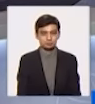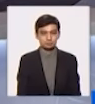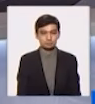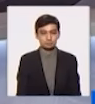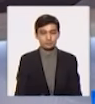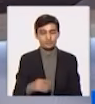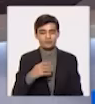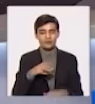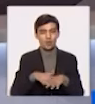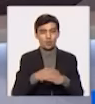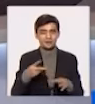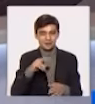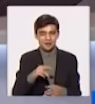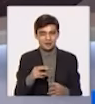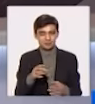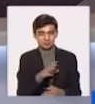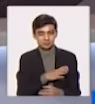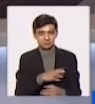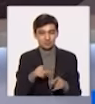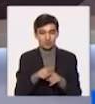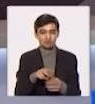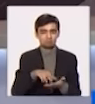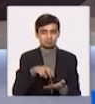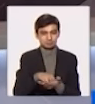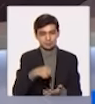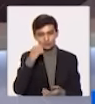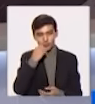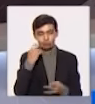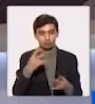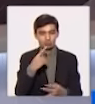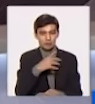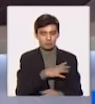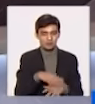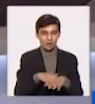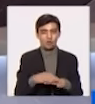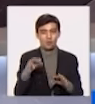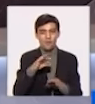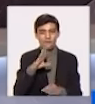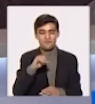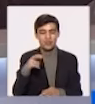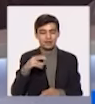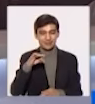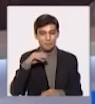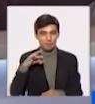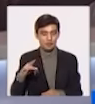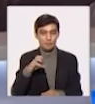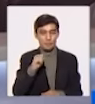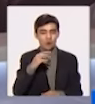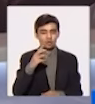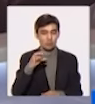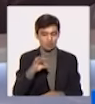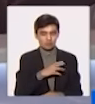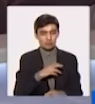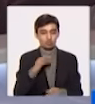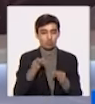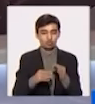халыққа жағдай жасаған мемлекетке тізерлеп тұрып алғыс айту керек деген Владимир Башконың үстінен қарағандылық қоғам белсендісі сотқа